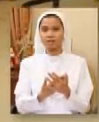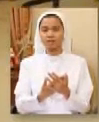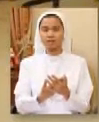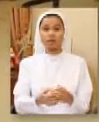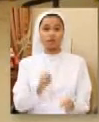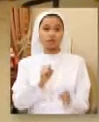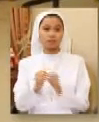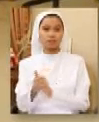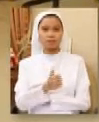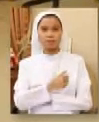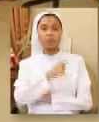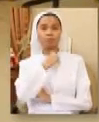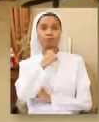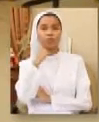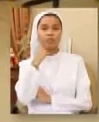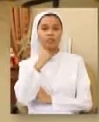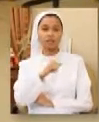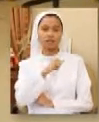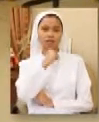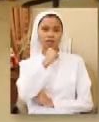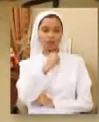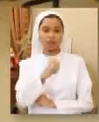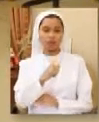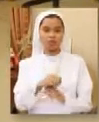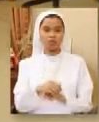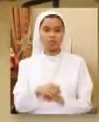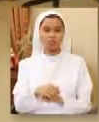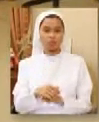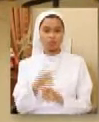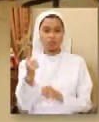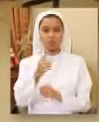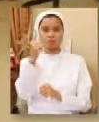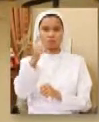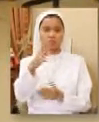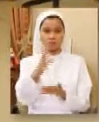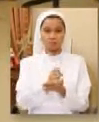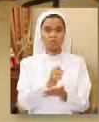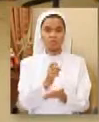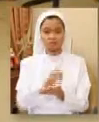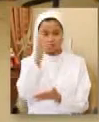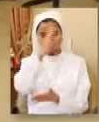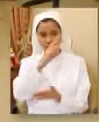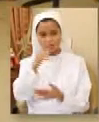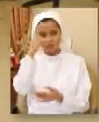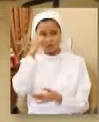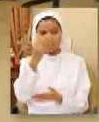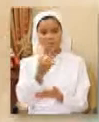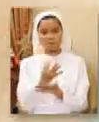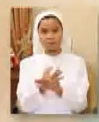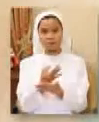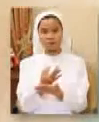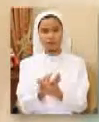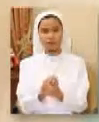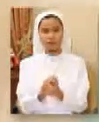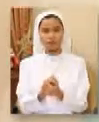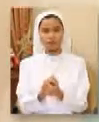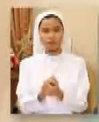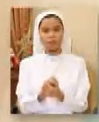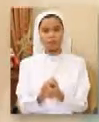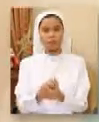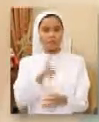padi, nagpa-fundraising, tinitignan din namin. Kahit napakaganda ng intention nila. Yes. Opo, opo. Tapos yung fundraising